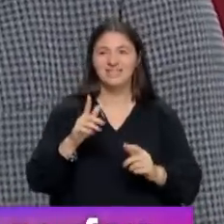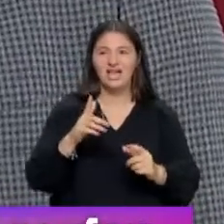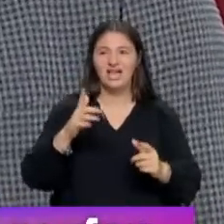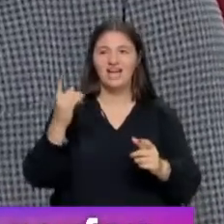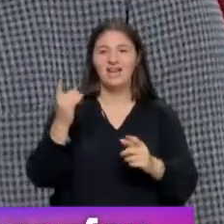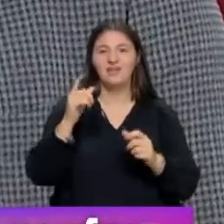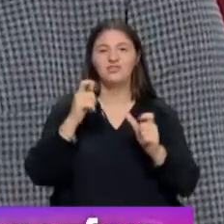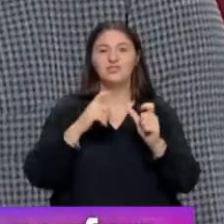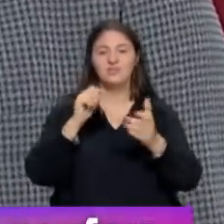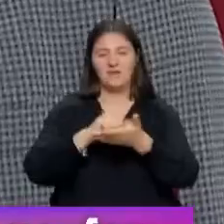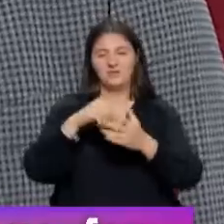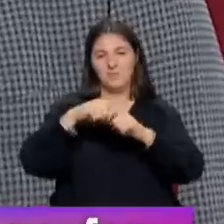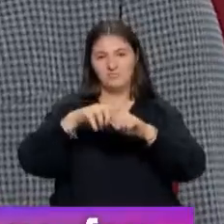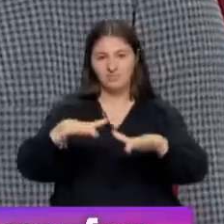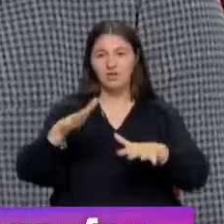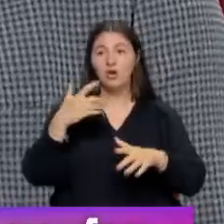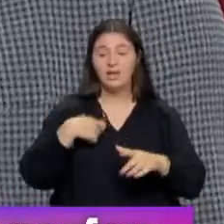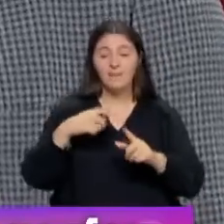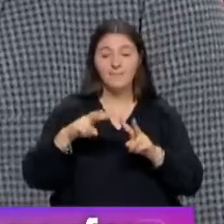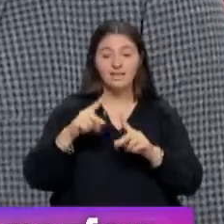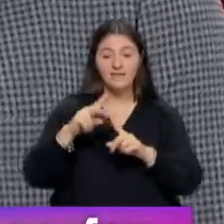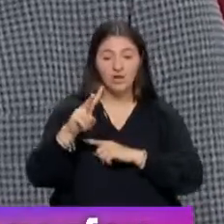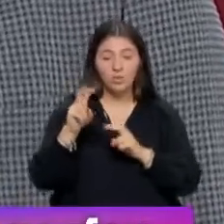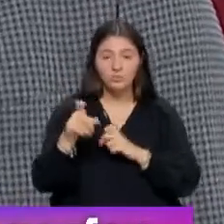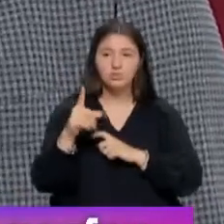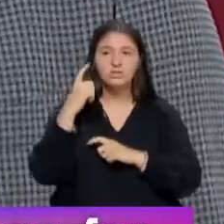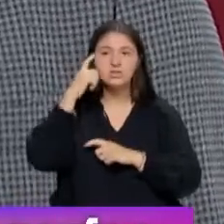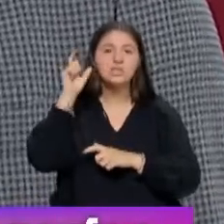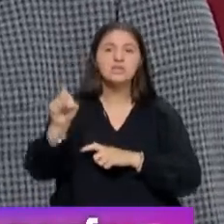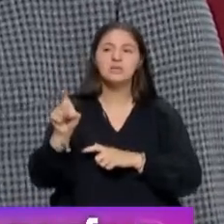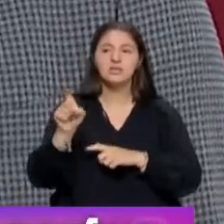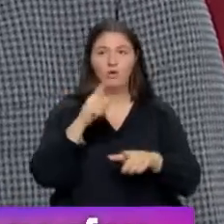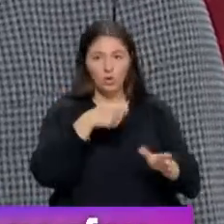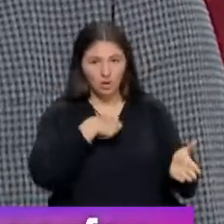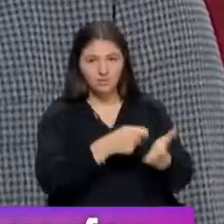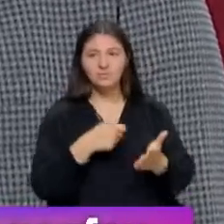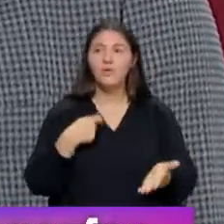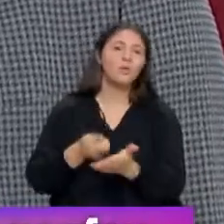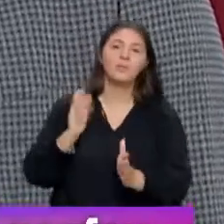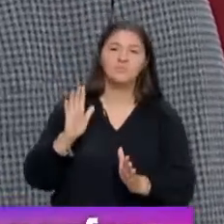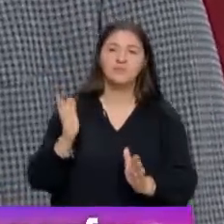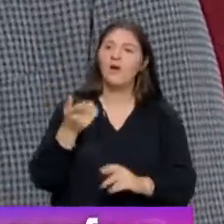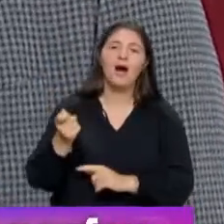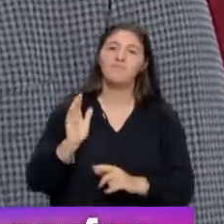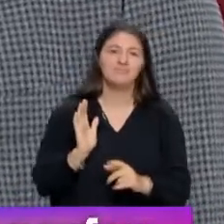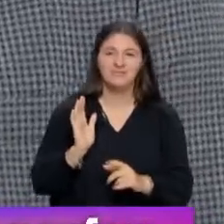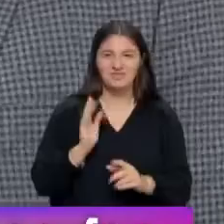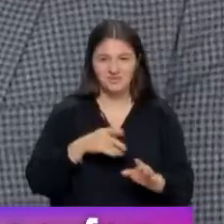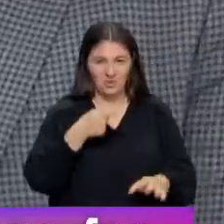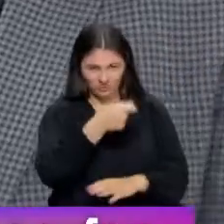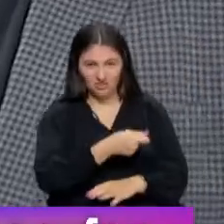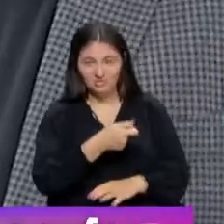dolandı özellikle mesela motorlu taşıt vergisi meselesini takmış durumda ödemedim daha ödemedim